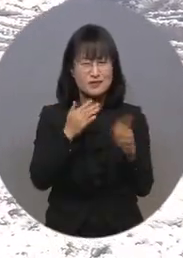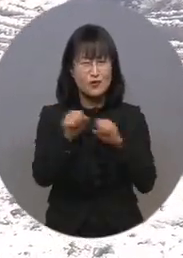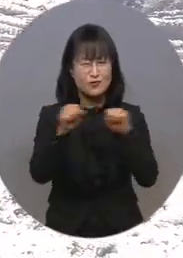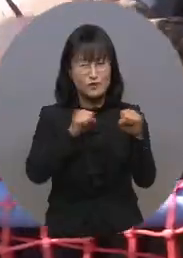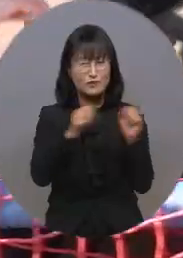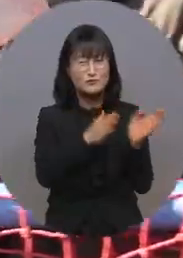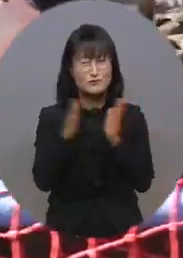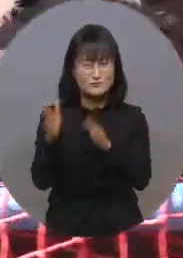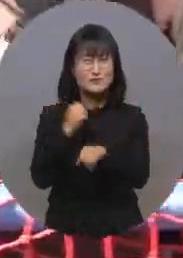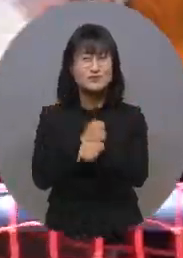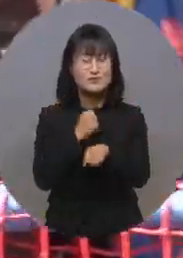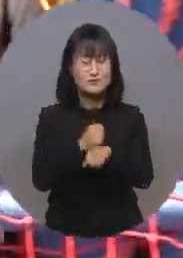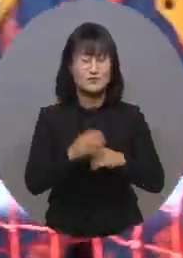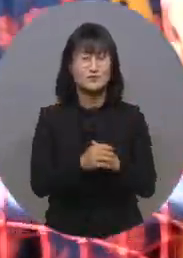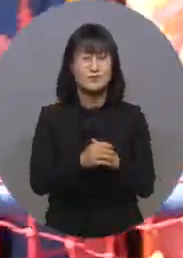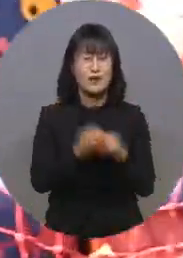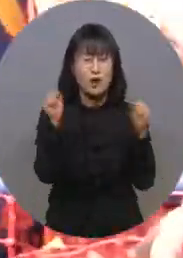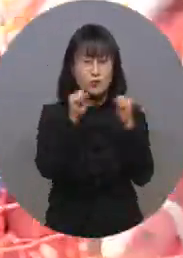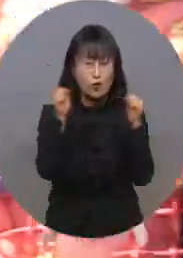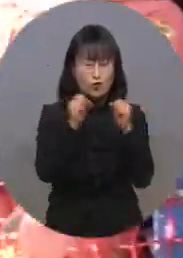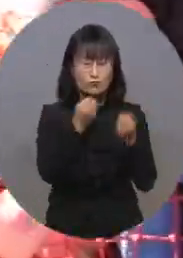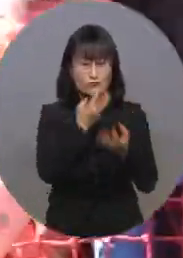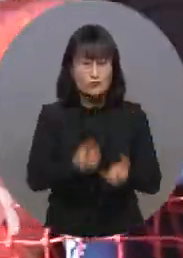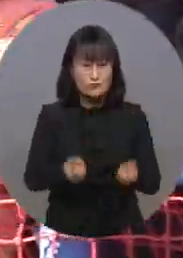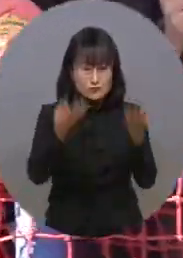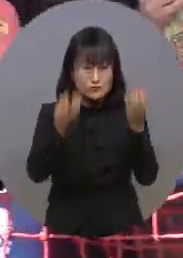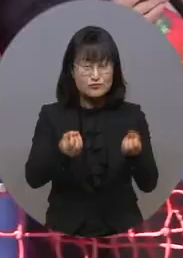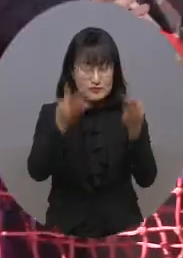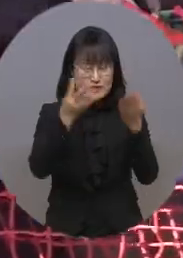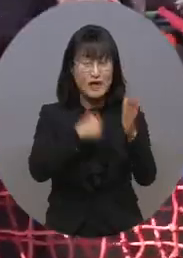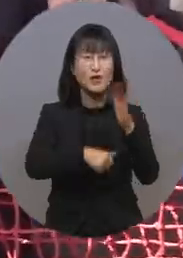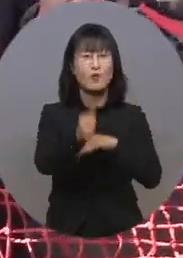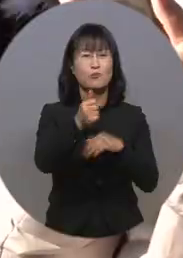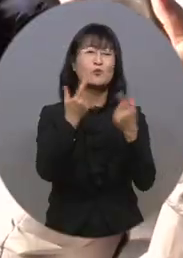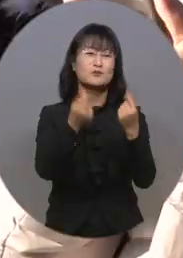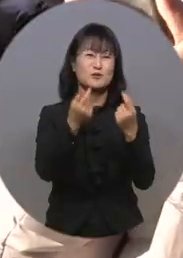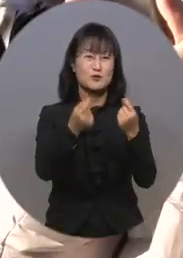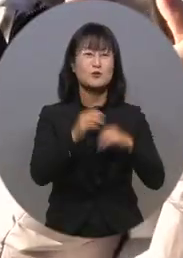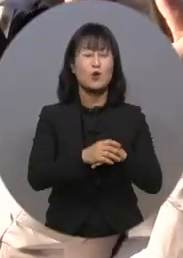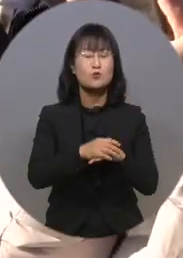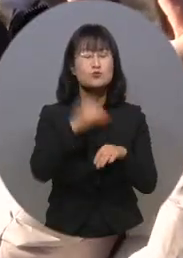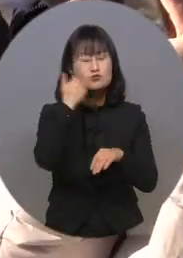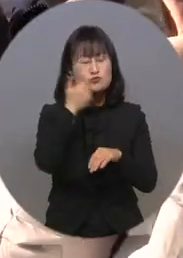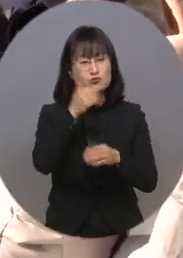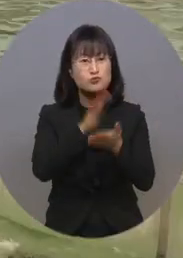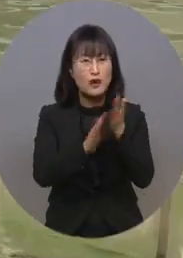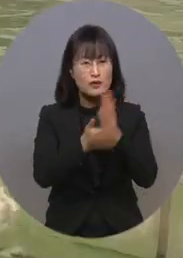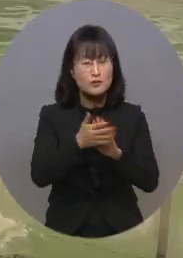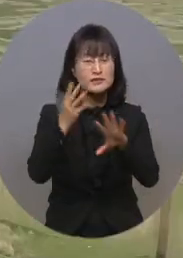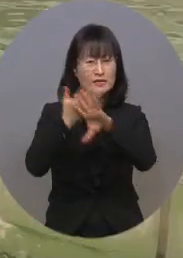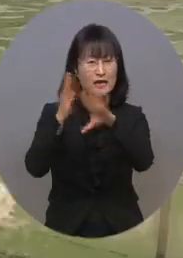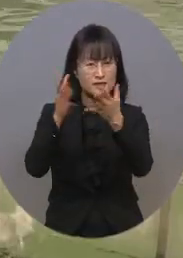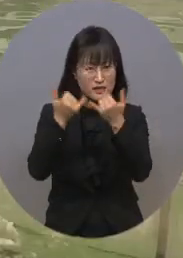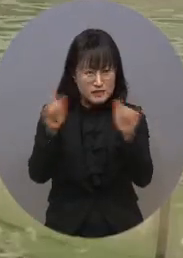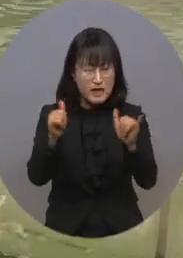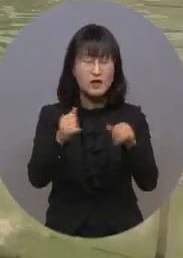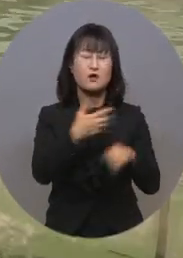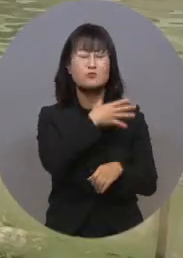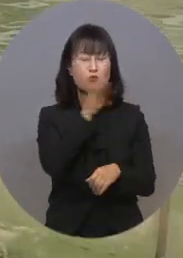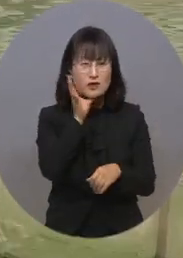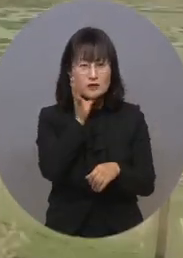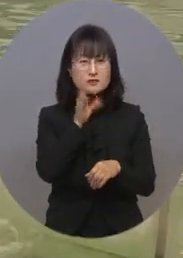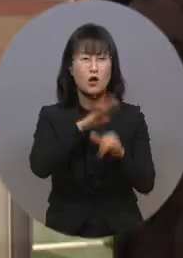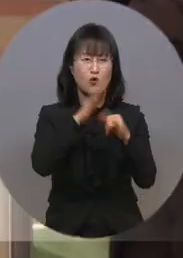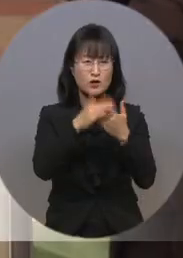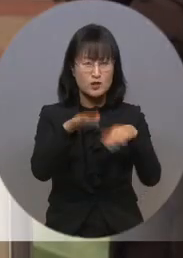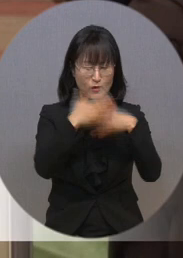준비했습니다. 특히 대표 겨울축제인 만큼 누구나 즐길 수 있도록 운영위 측은 외국인, 노약자, 어린이 등이 쉽게 축제에 참여할 수 있게